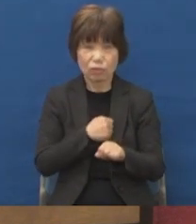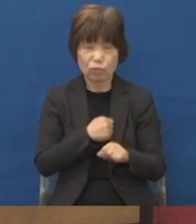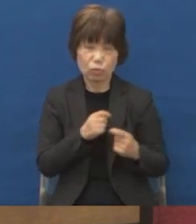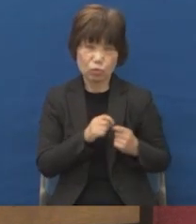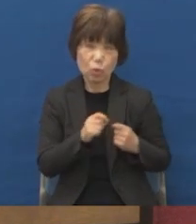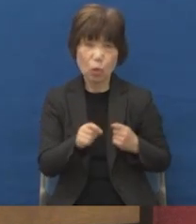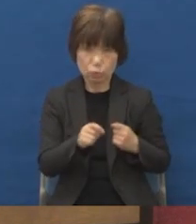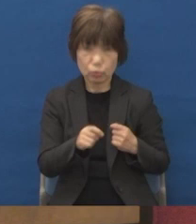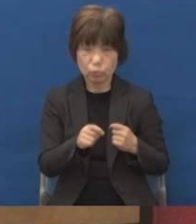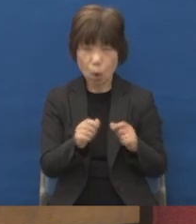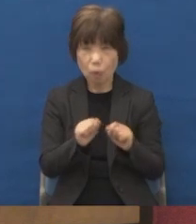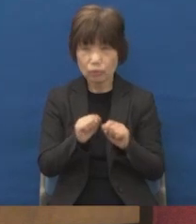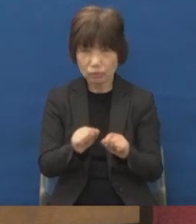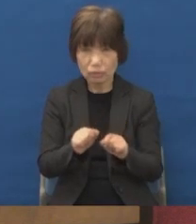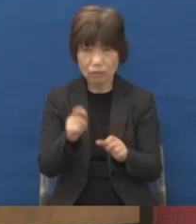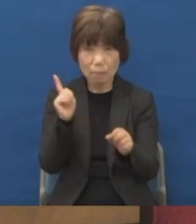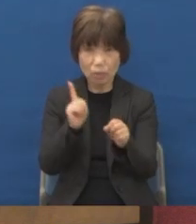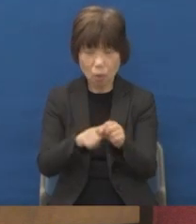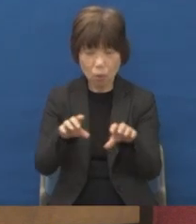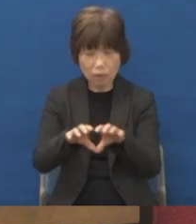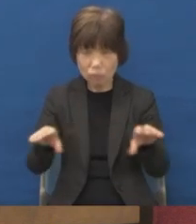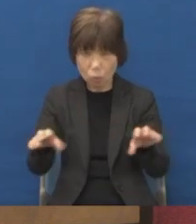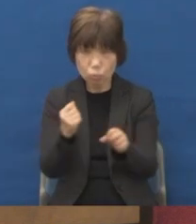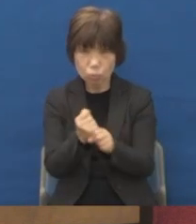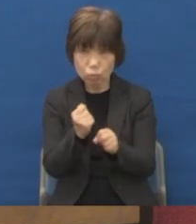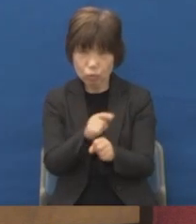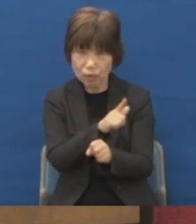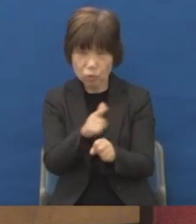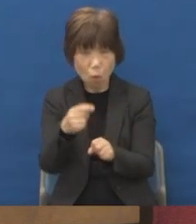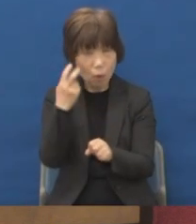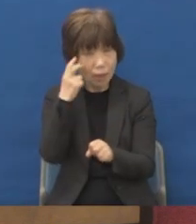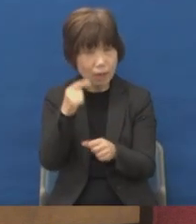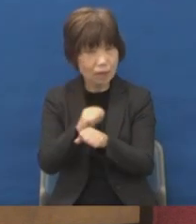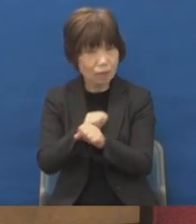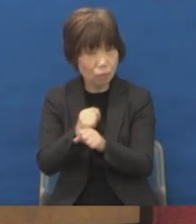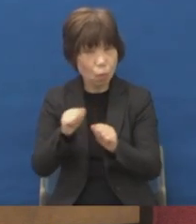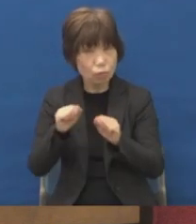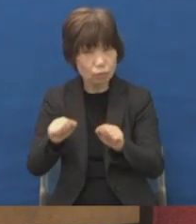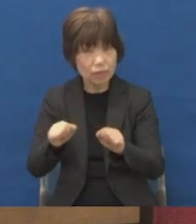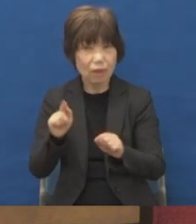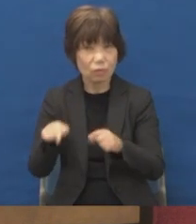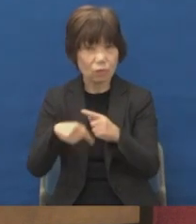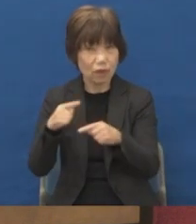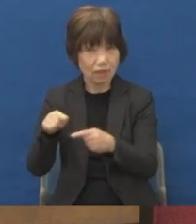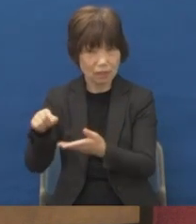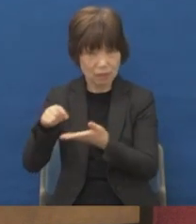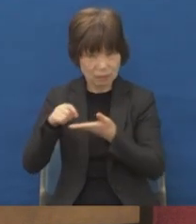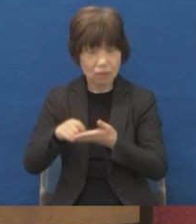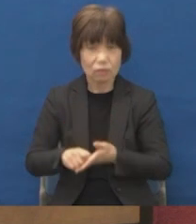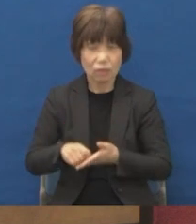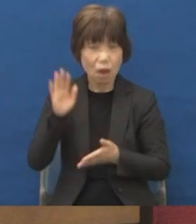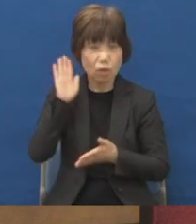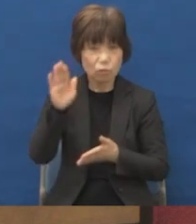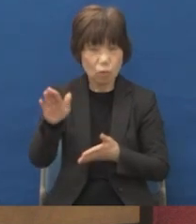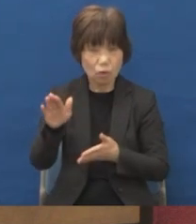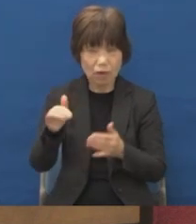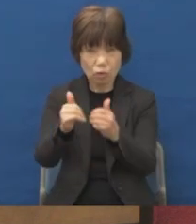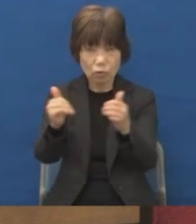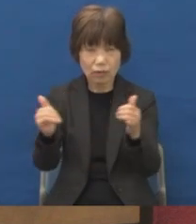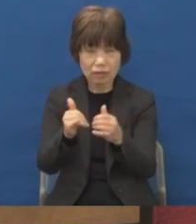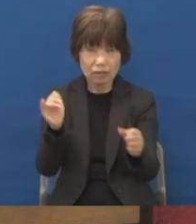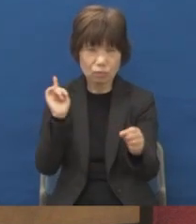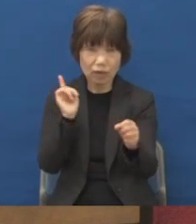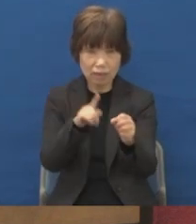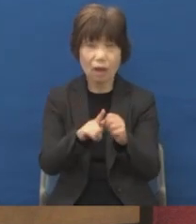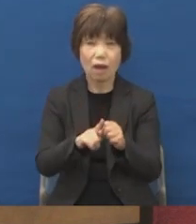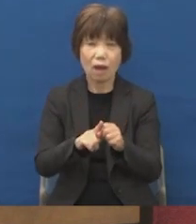業費の平準化に向けた検討も進められているとのことであります。引き続き、将来世代も含めた負担の公